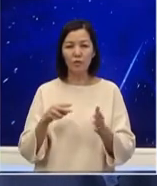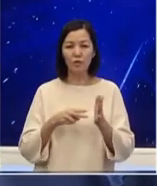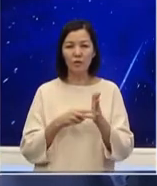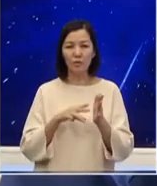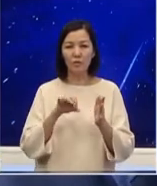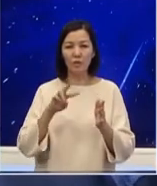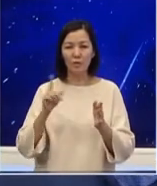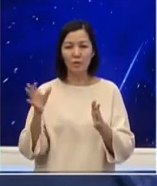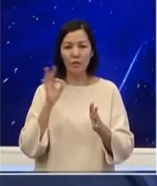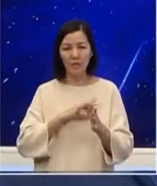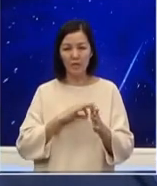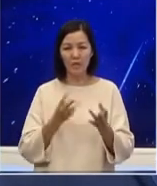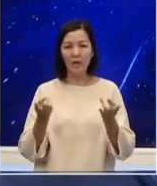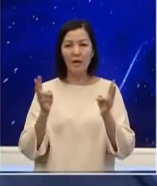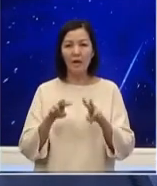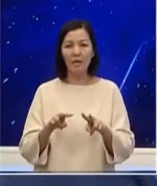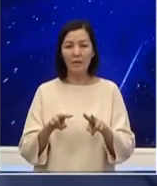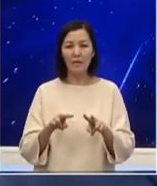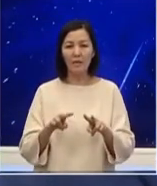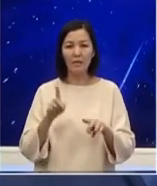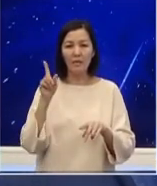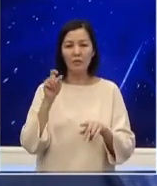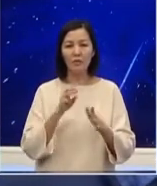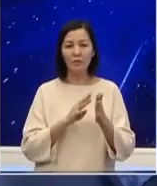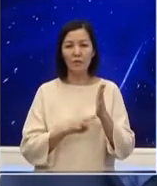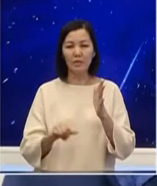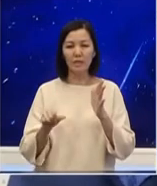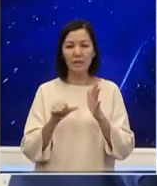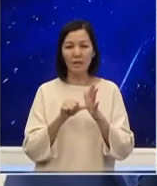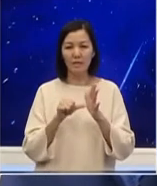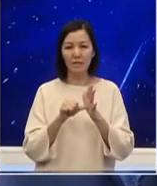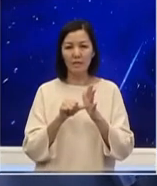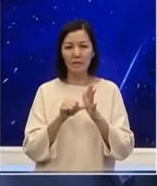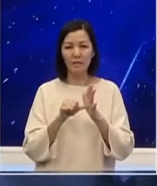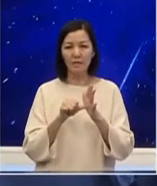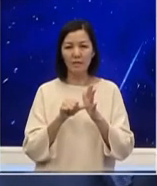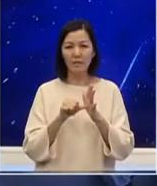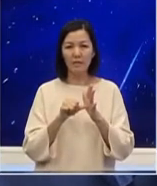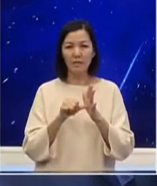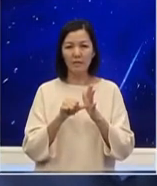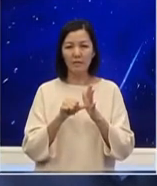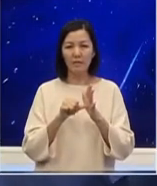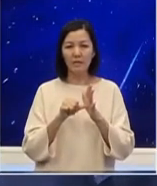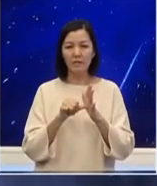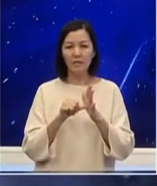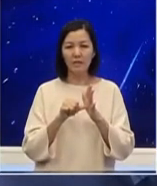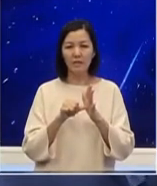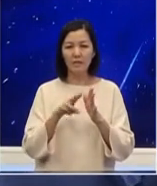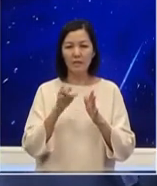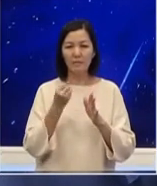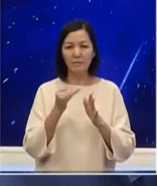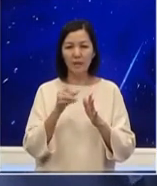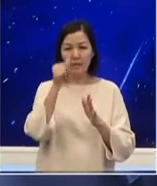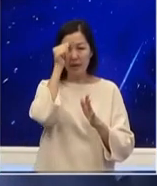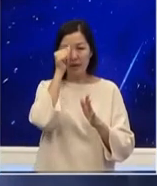игерілді. Енді қалғаны міне 186 миллион қалып тұр. Дегенді әр жұмыстары. Бір май айында